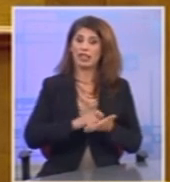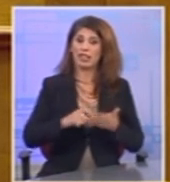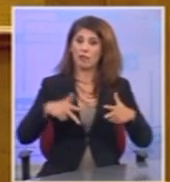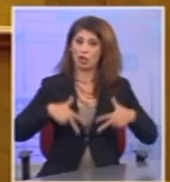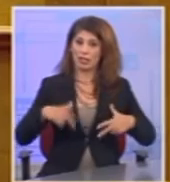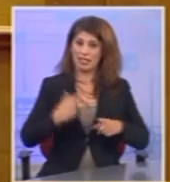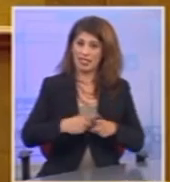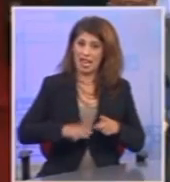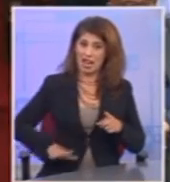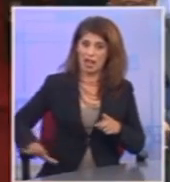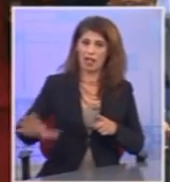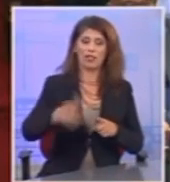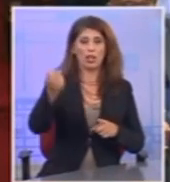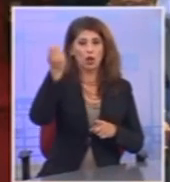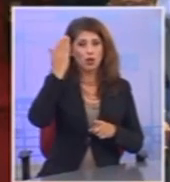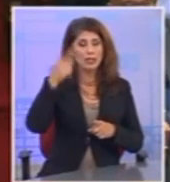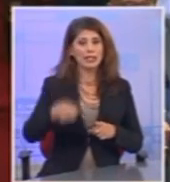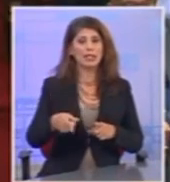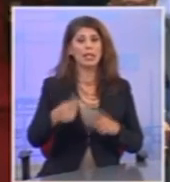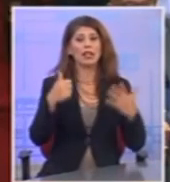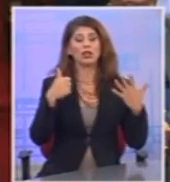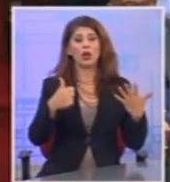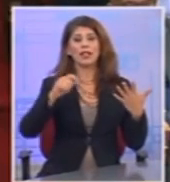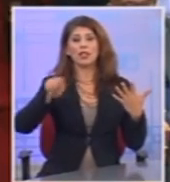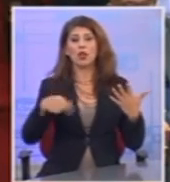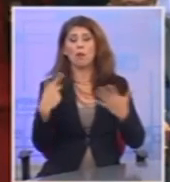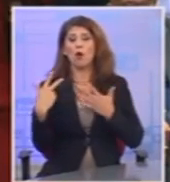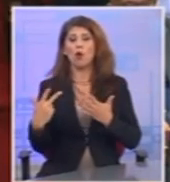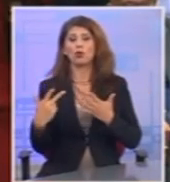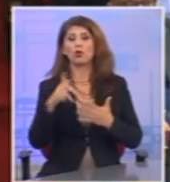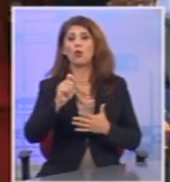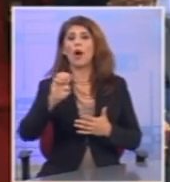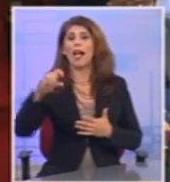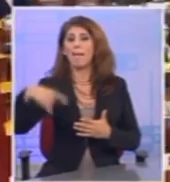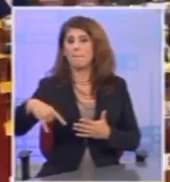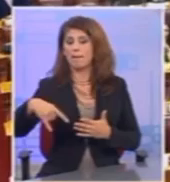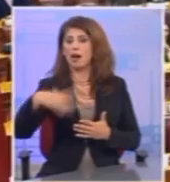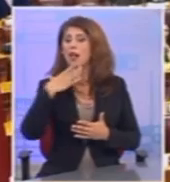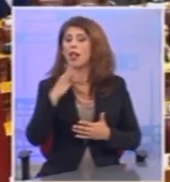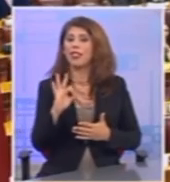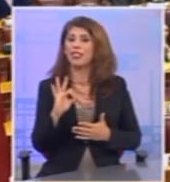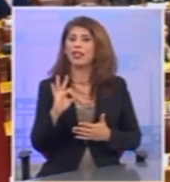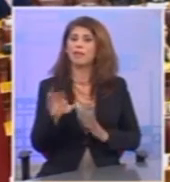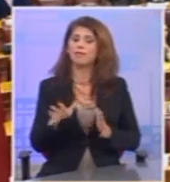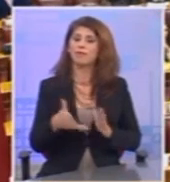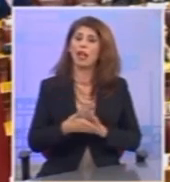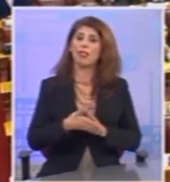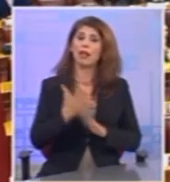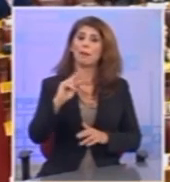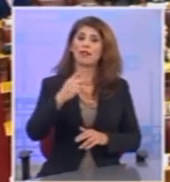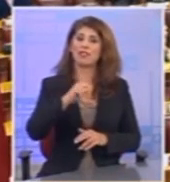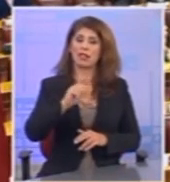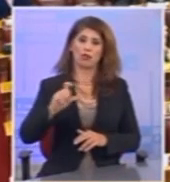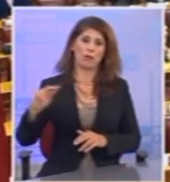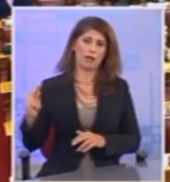στην Ελλάδα κοστίζει το 6,8 του ΑΕΠ, δηλαδή περί τα 15 δισεκατομμύρια